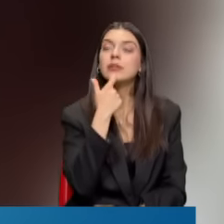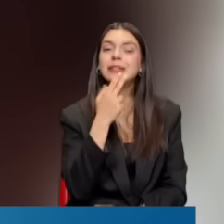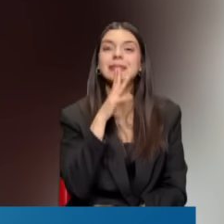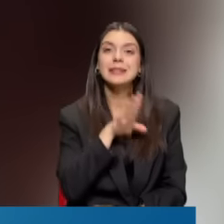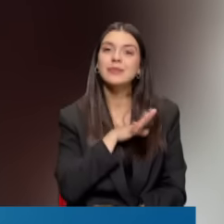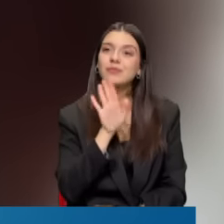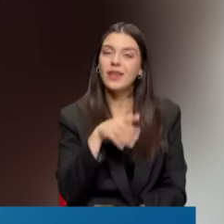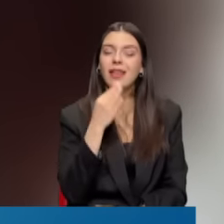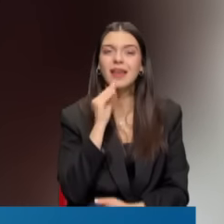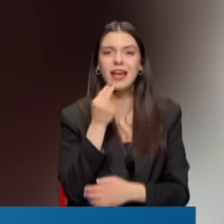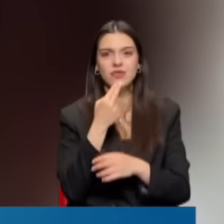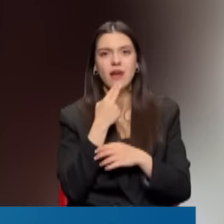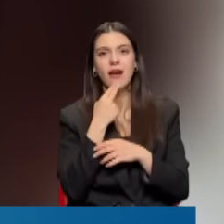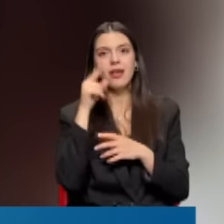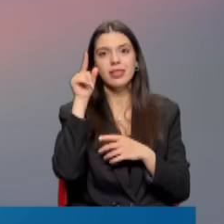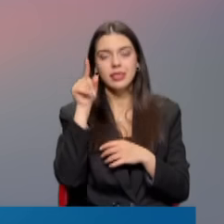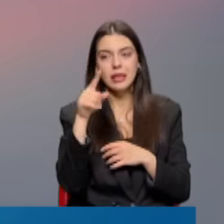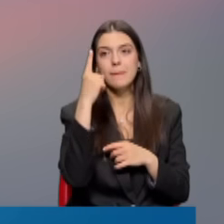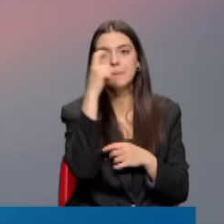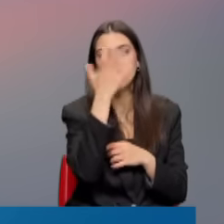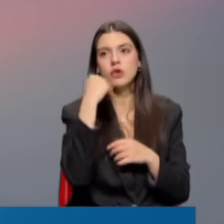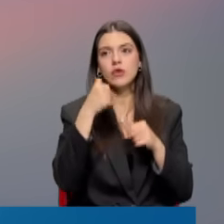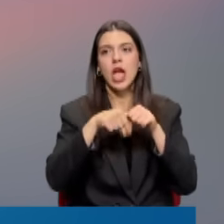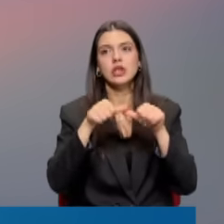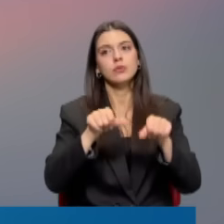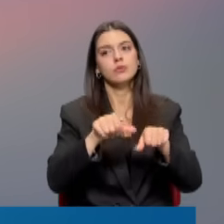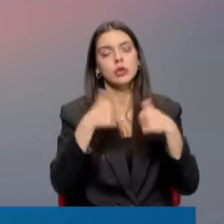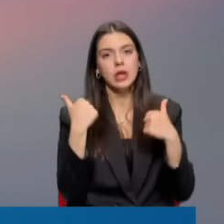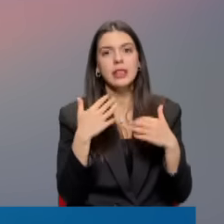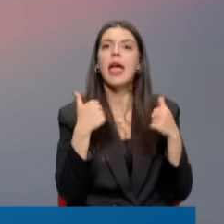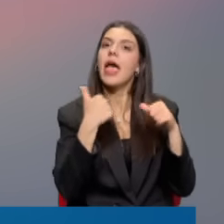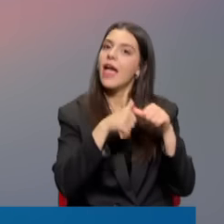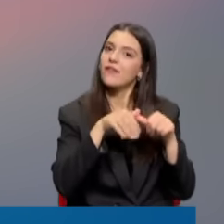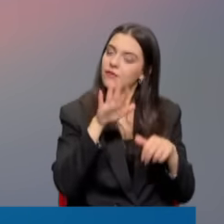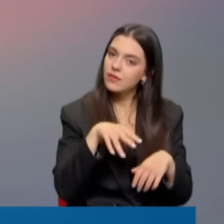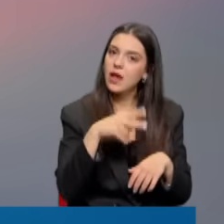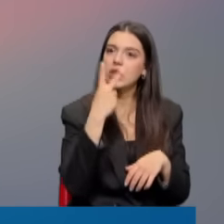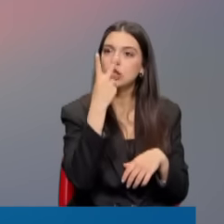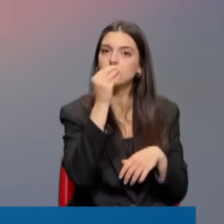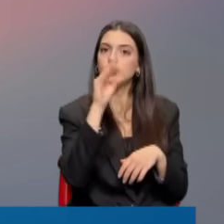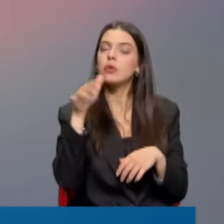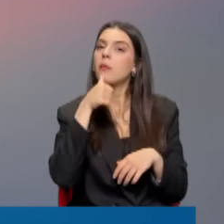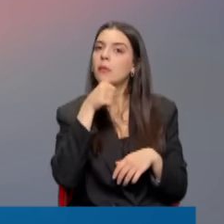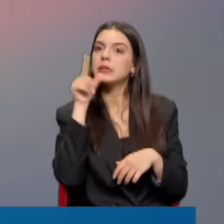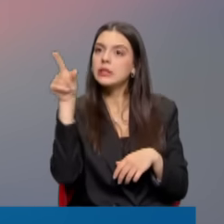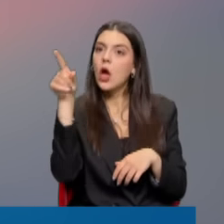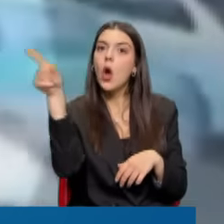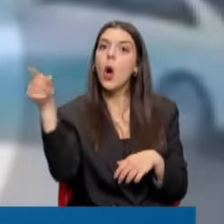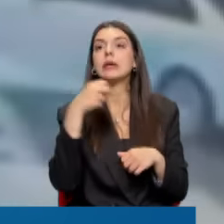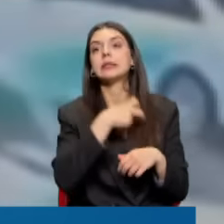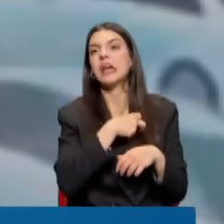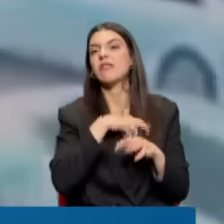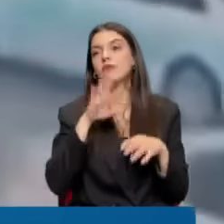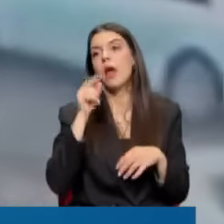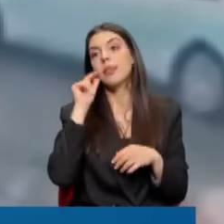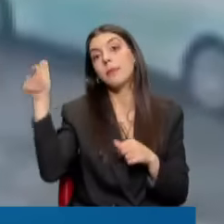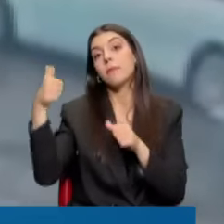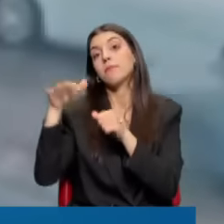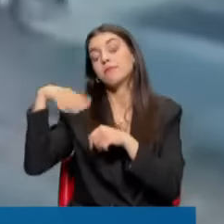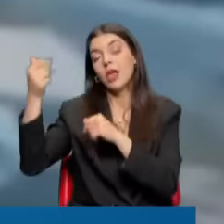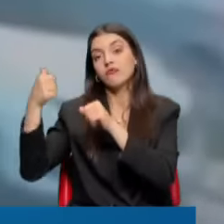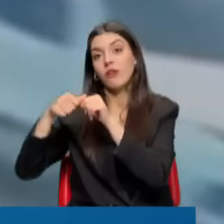kızı olan genç kadın bir ay önce eşinden boşanmıştı Evli ve iki çocuk babası Ergün G ile ilişki yaşamaya başladı